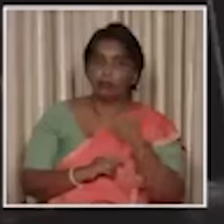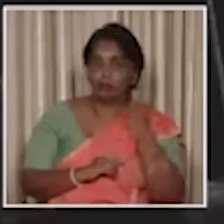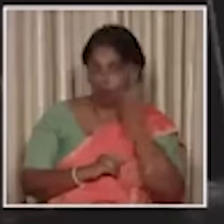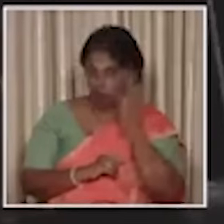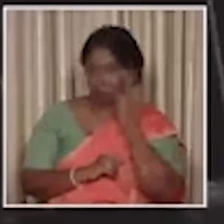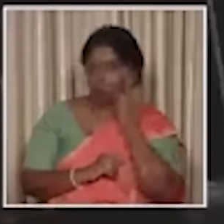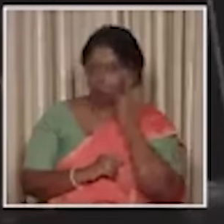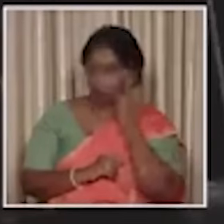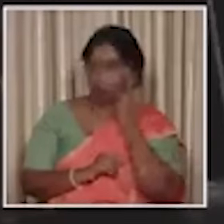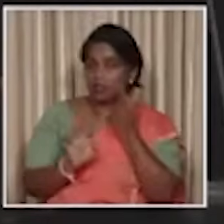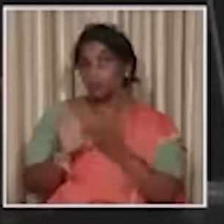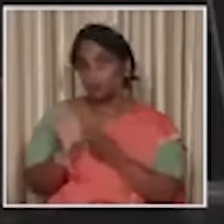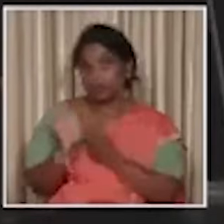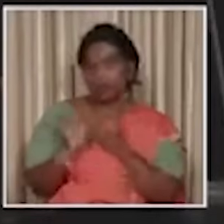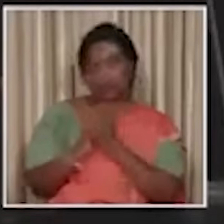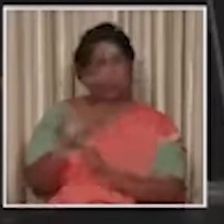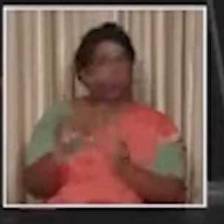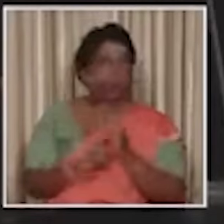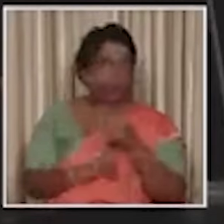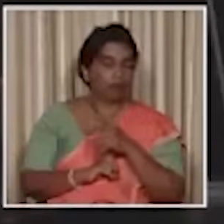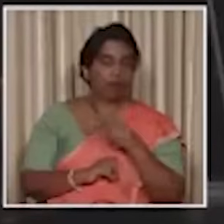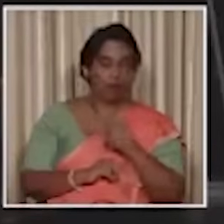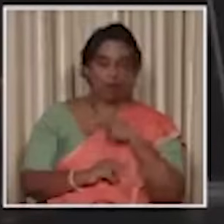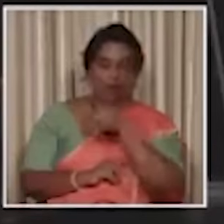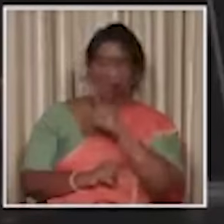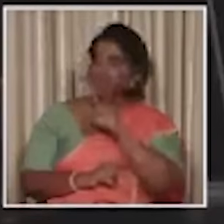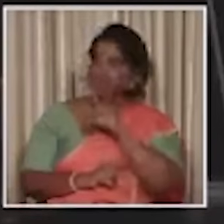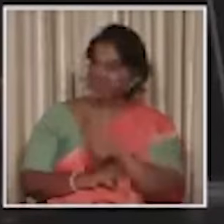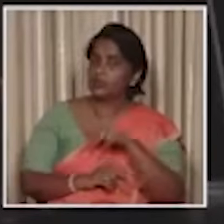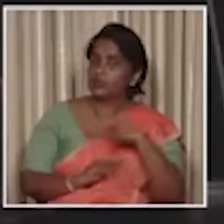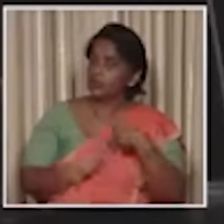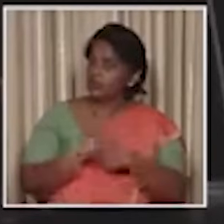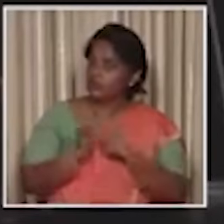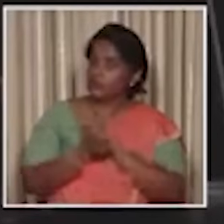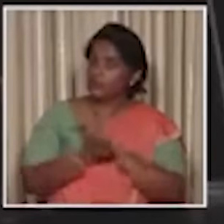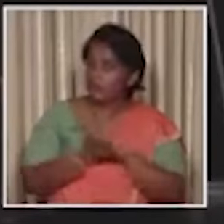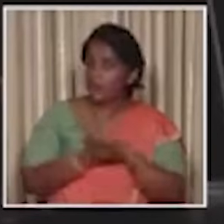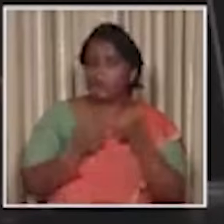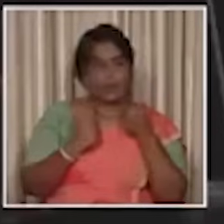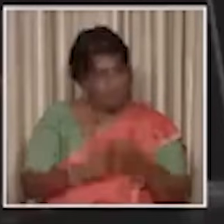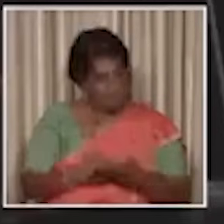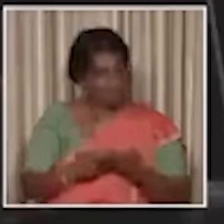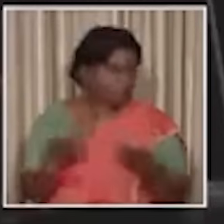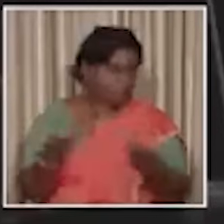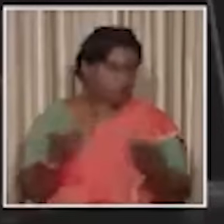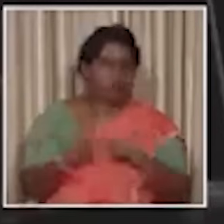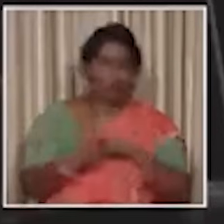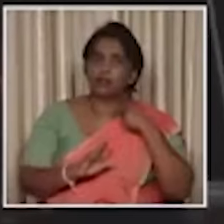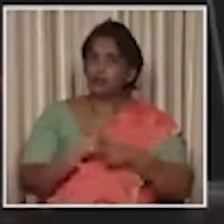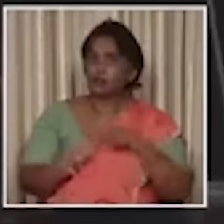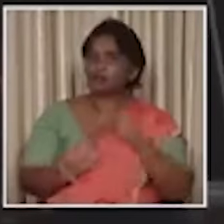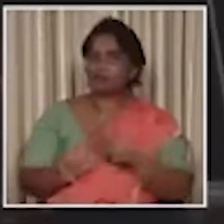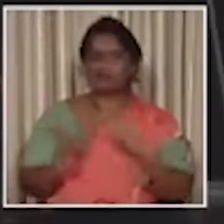இந்த அமைச்சர்களிடமும் இங்கே இருக்கின்றவரிடமும் கேட்கிறேன், இந்த நாட்டுக்கு சமாதானம் முக்கியமா? இந்த நாட்டுக்கு இருக்கிற இனப்பிரச்சனை தீர்க்கப்பட்டு